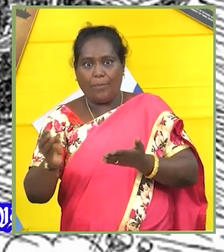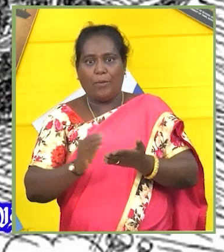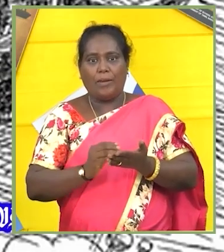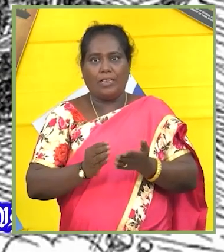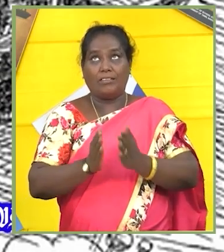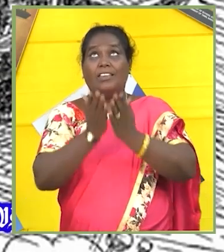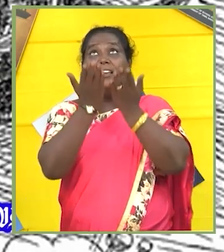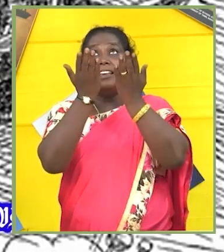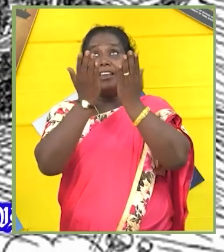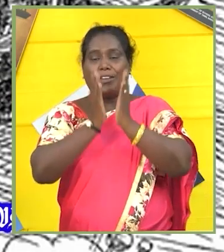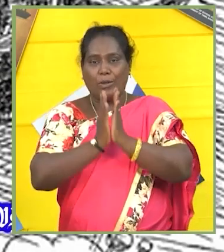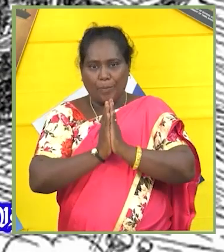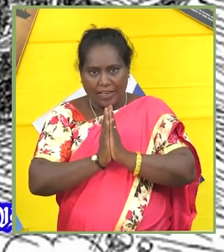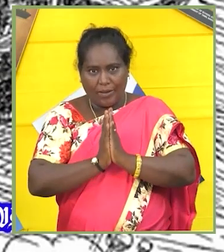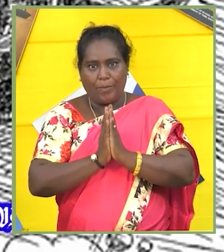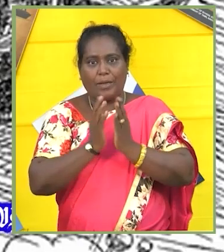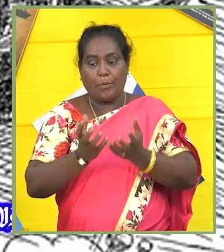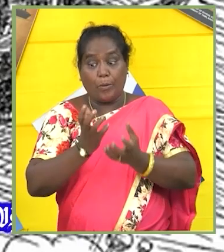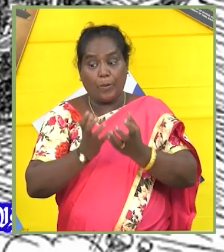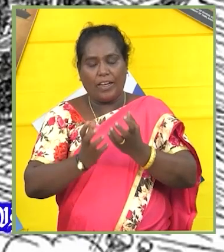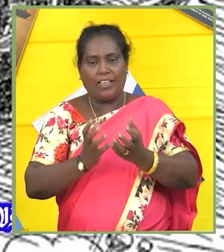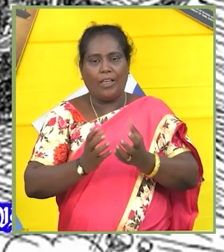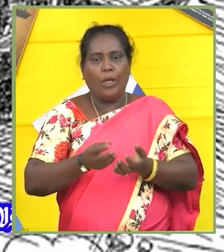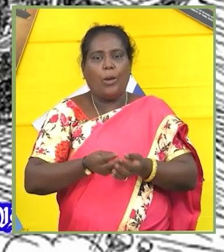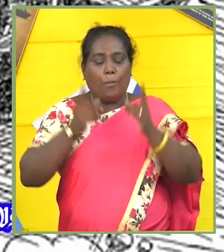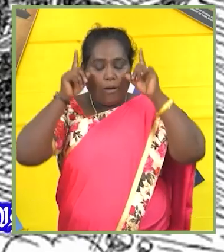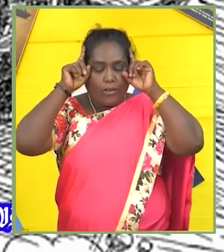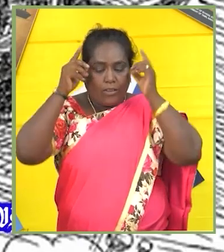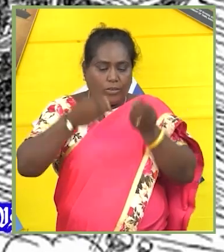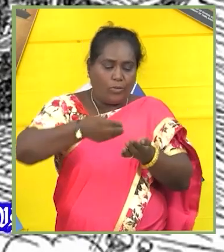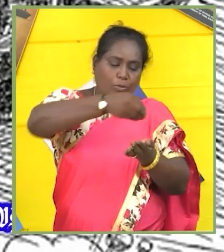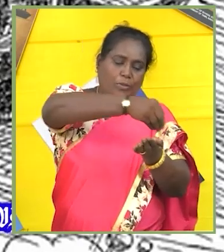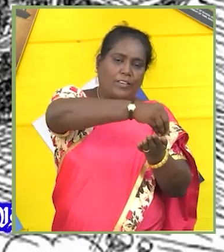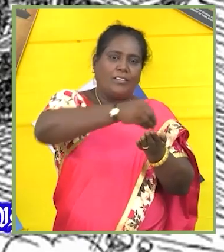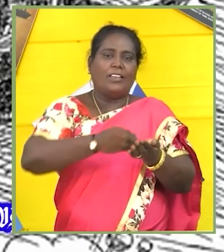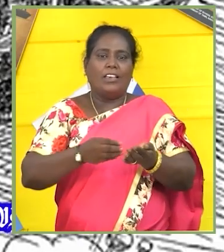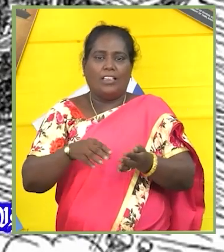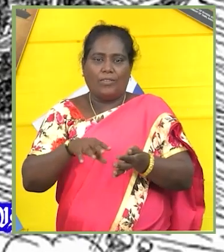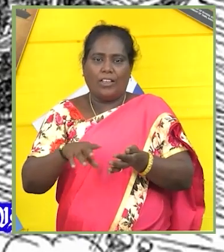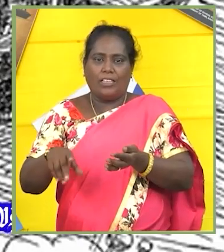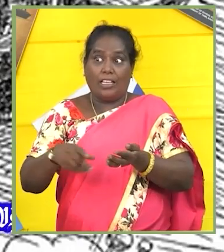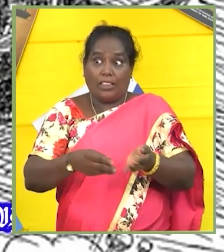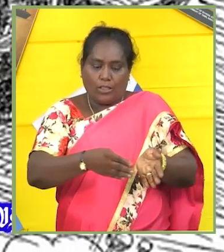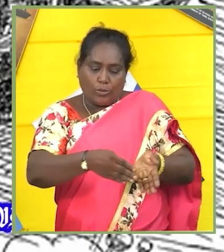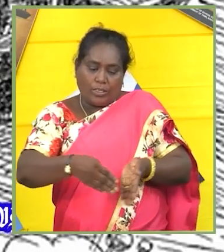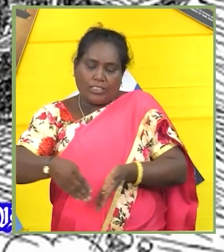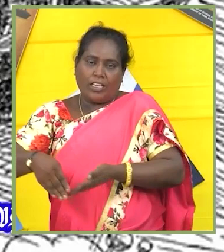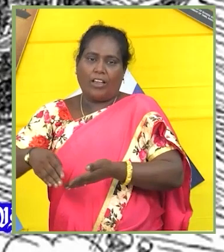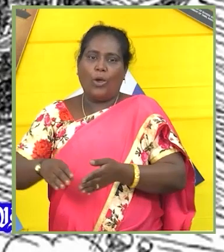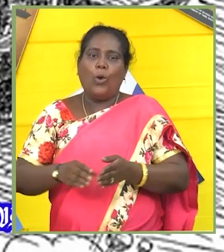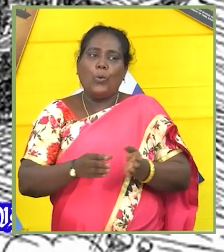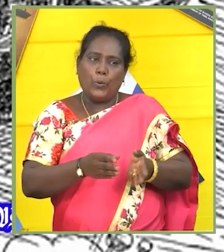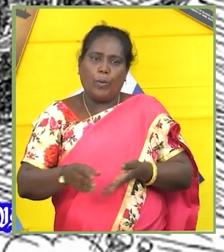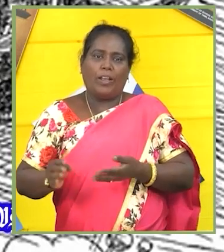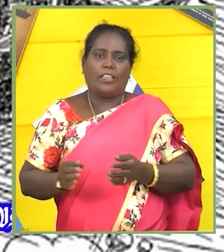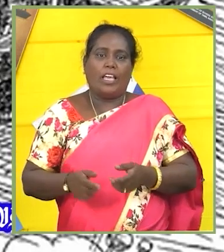பொங்கலை, தளிகை பொங்கல்னா இறைவனுக்கு படைக்கப்பட்ட அந்த பொங்கலை மாடுகளுக்கும் ஊட்டி மகிழ்விப்பர். இவ்வாறு இதன்